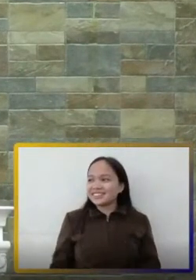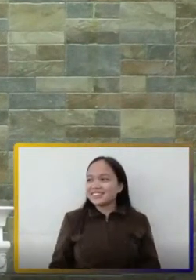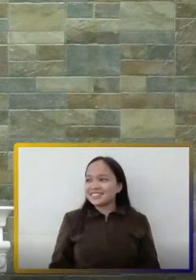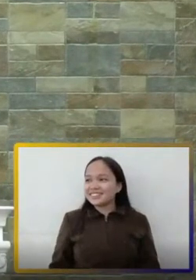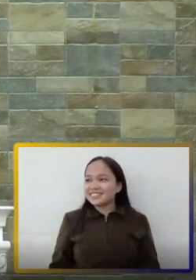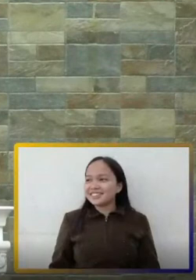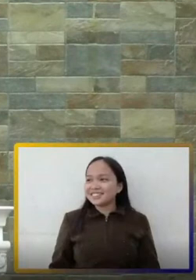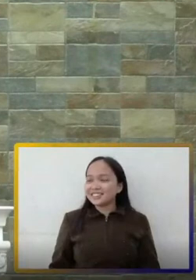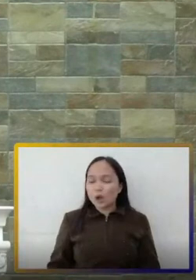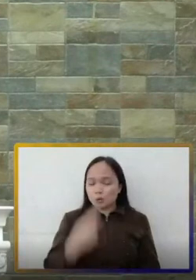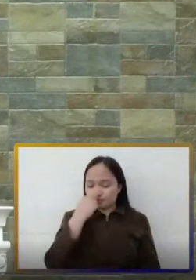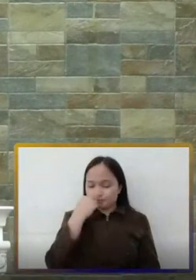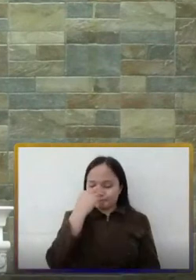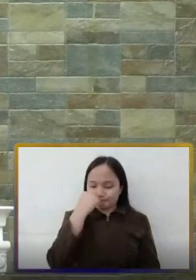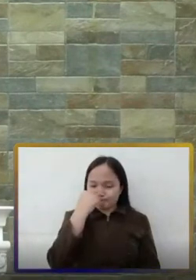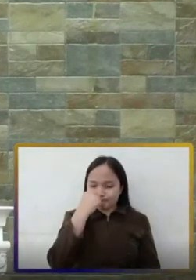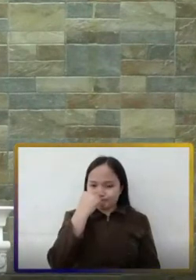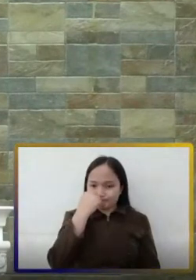No, no.